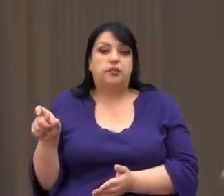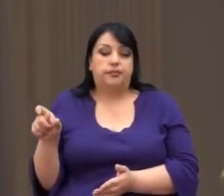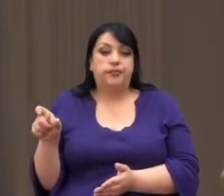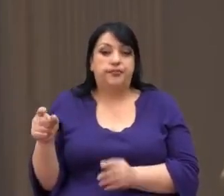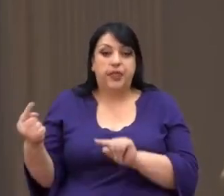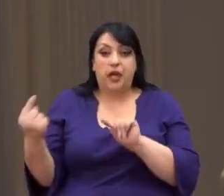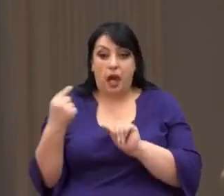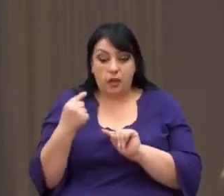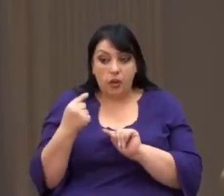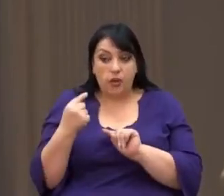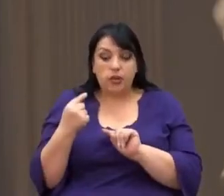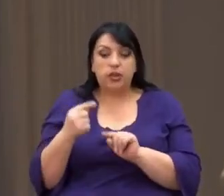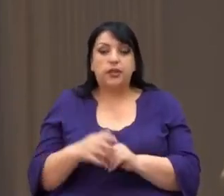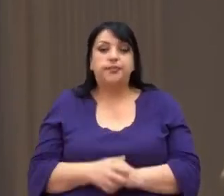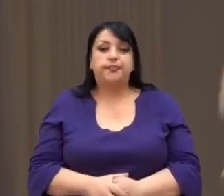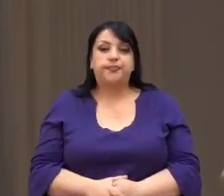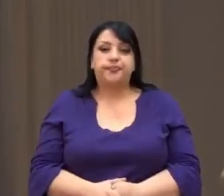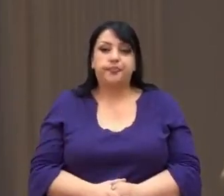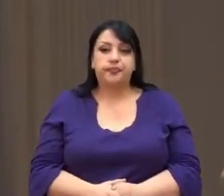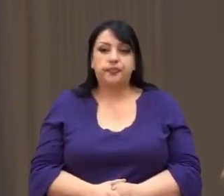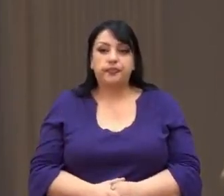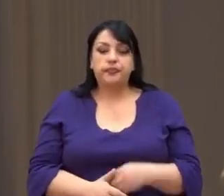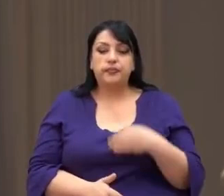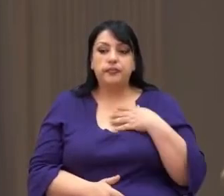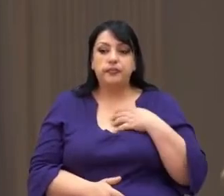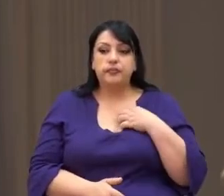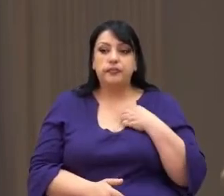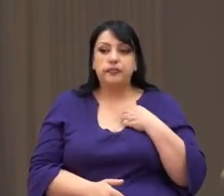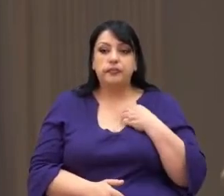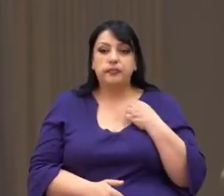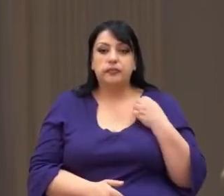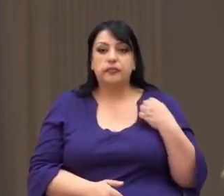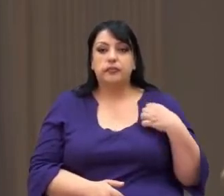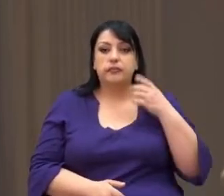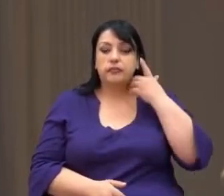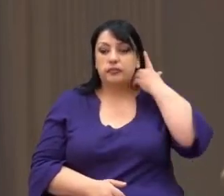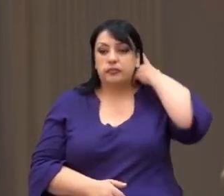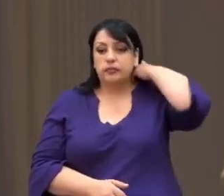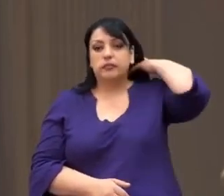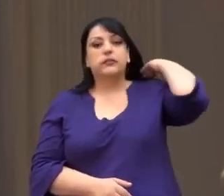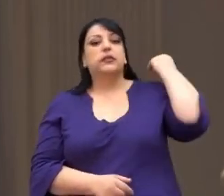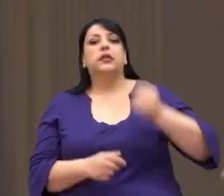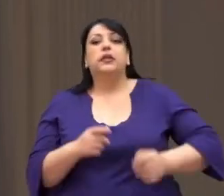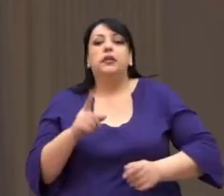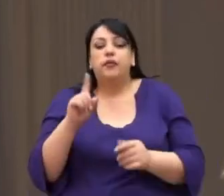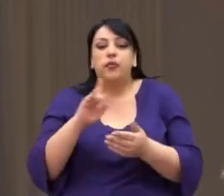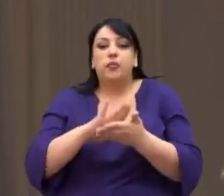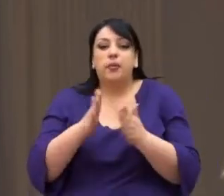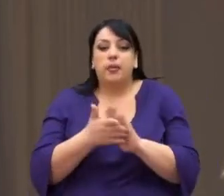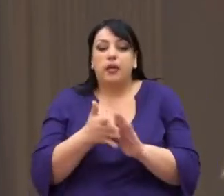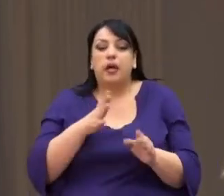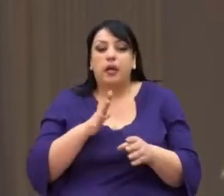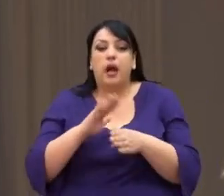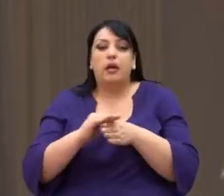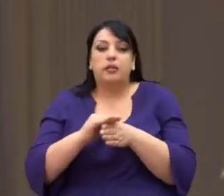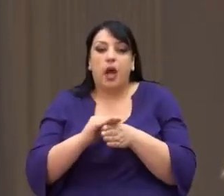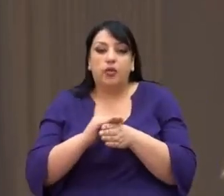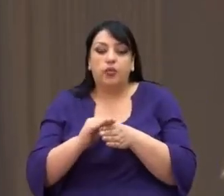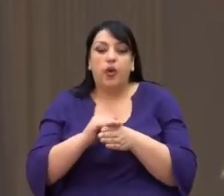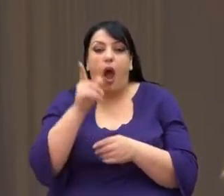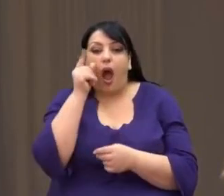հակառակորդները, որոնք պայմանական են հավանաբար կրում հայկական ազգանունը, և սկսեցին իրենք